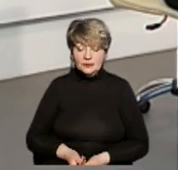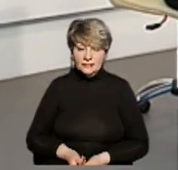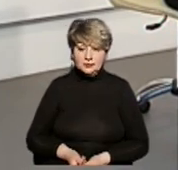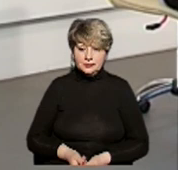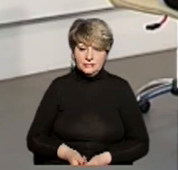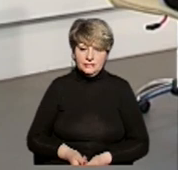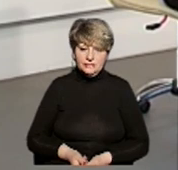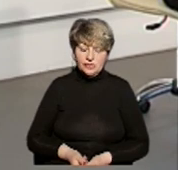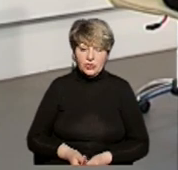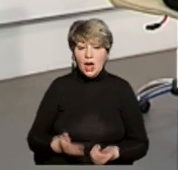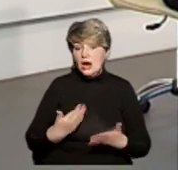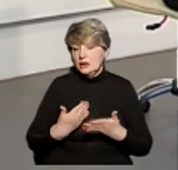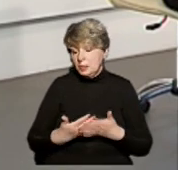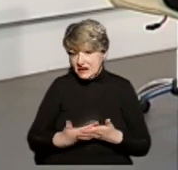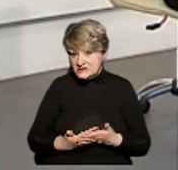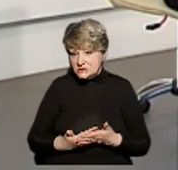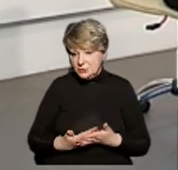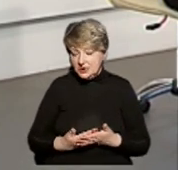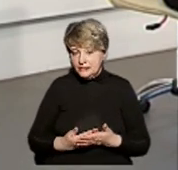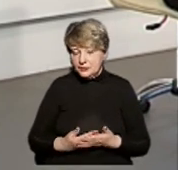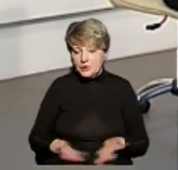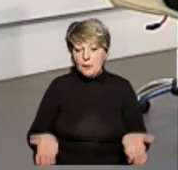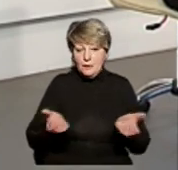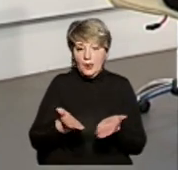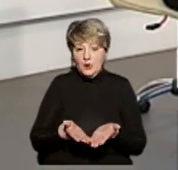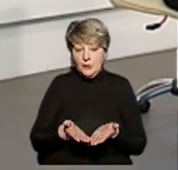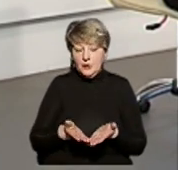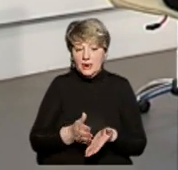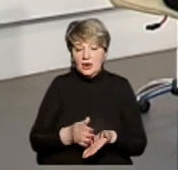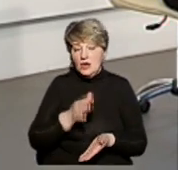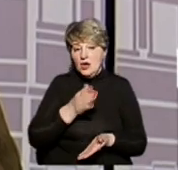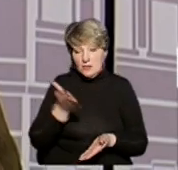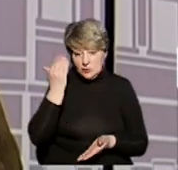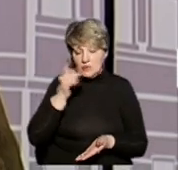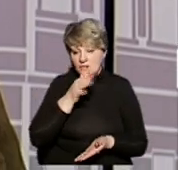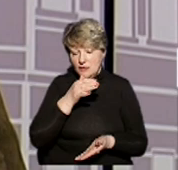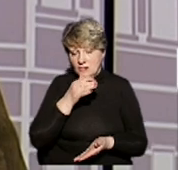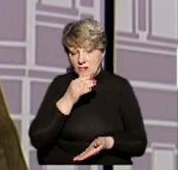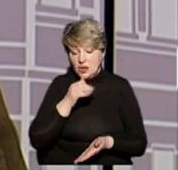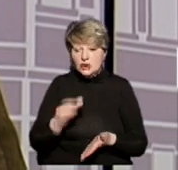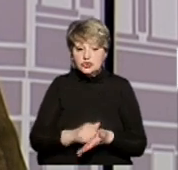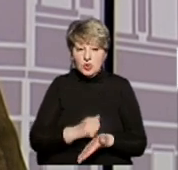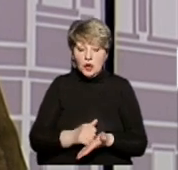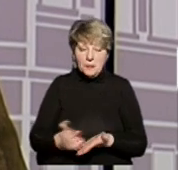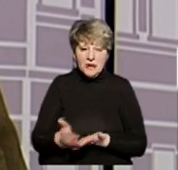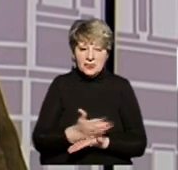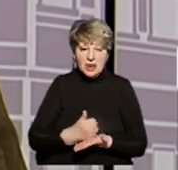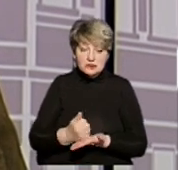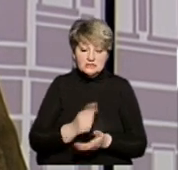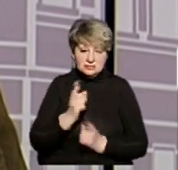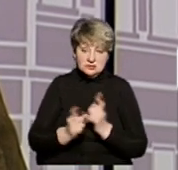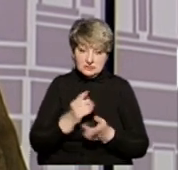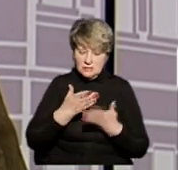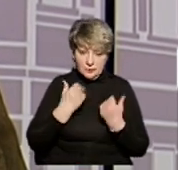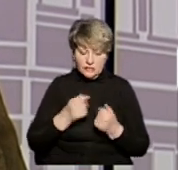це робить. В принципі, порівняно з мирним часом, пакет документів не змінився. Для того,